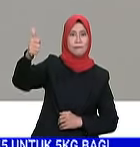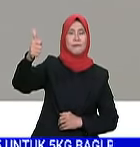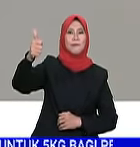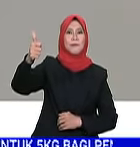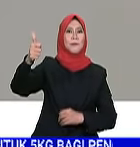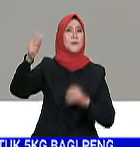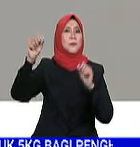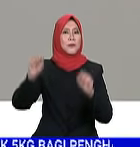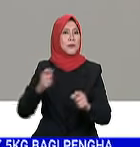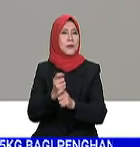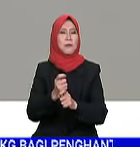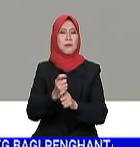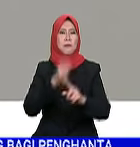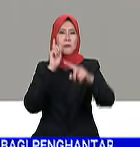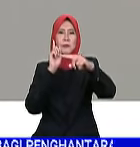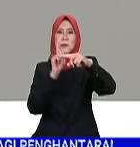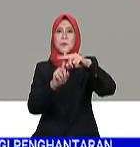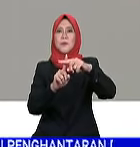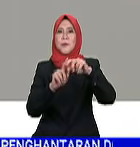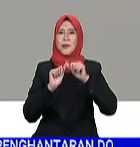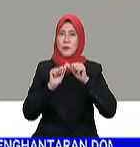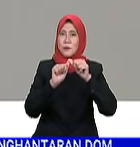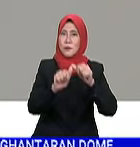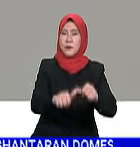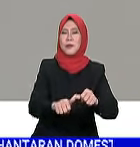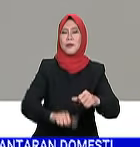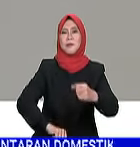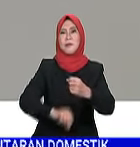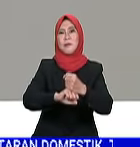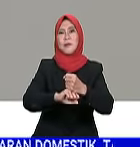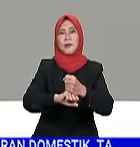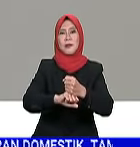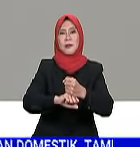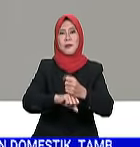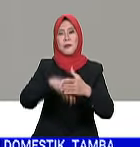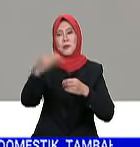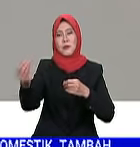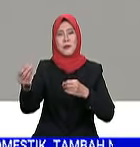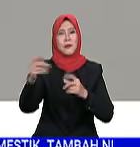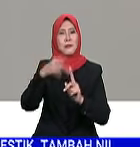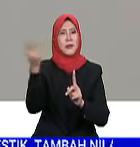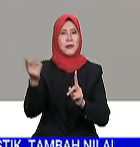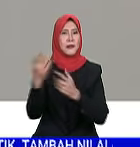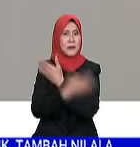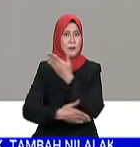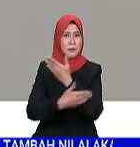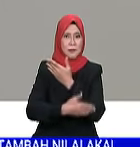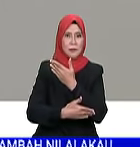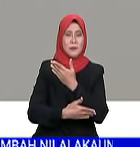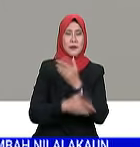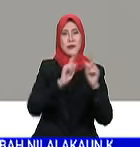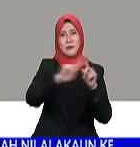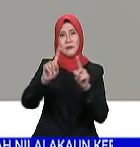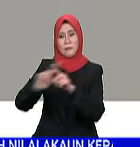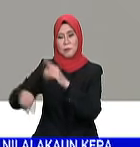negara tetap utuh dan optimis untuk terus menjadi penyumbang utama kepada pengeluaran padi negara melalui